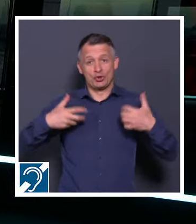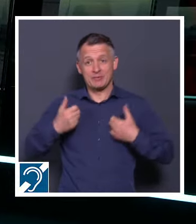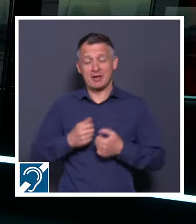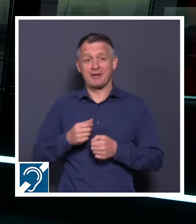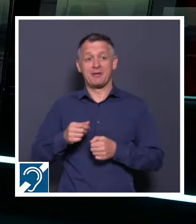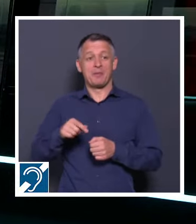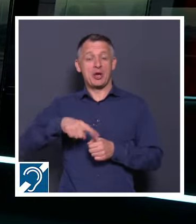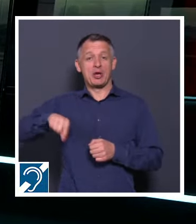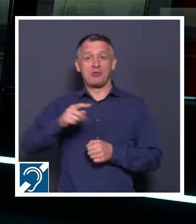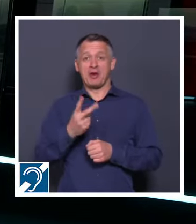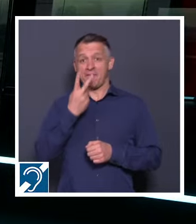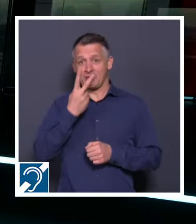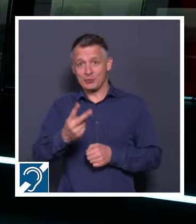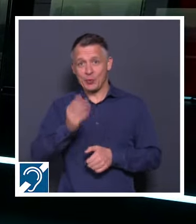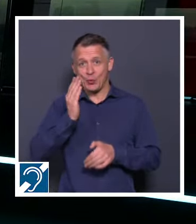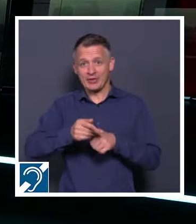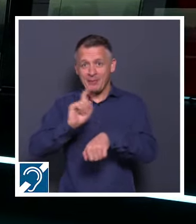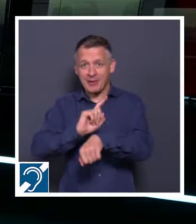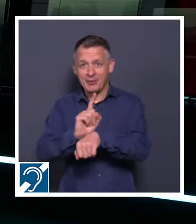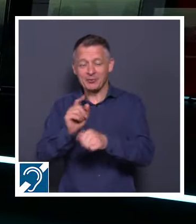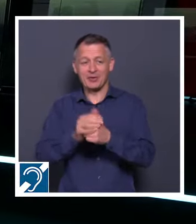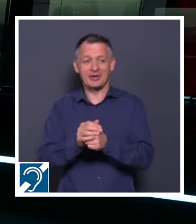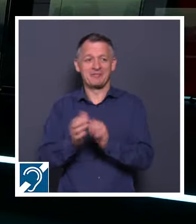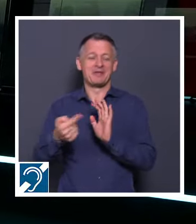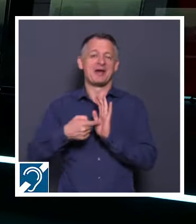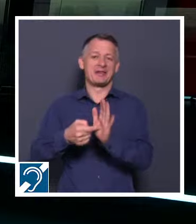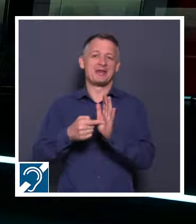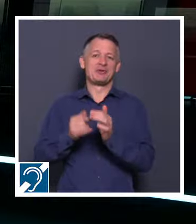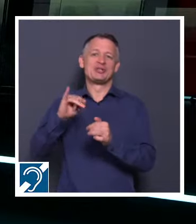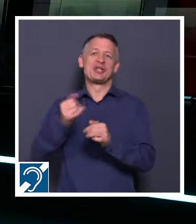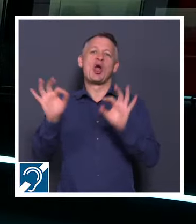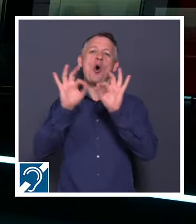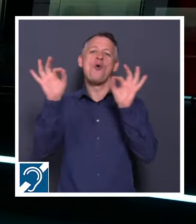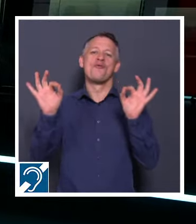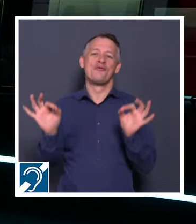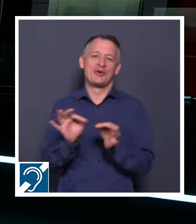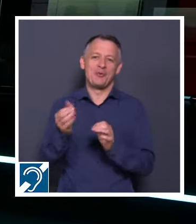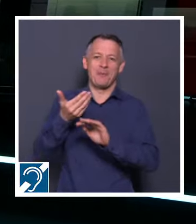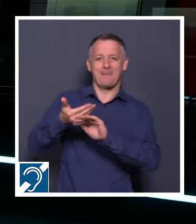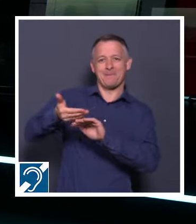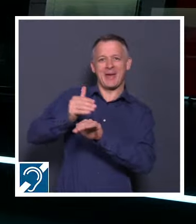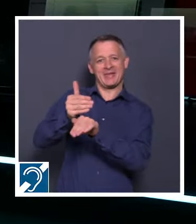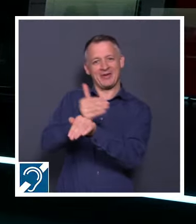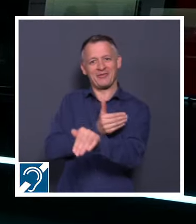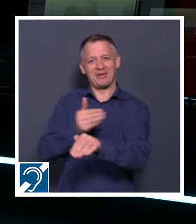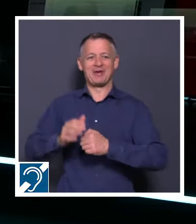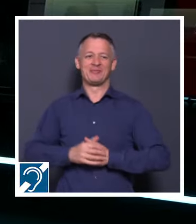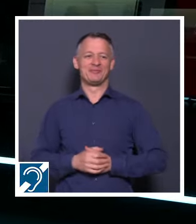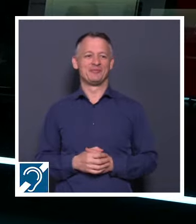ultimele minute, noi părem foarte entuziasmați, dar entuziasmați eram și de covrigul de mai devreme.